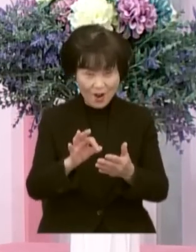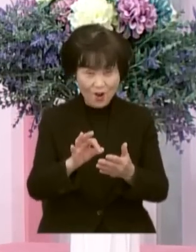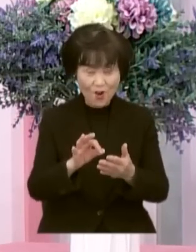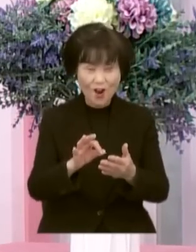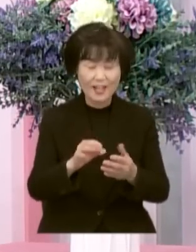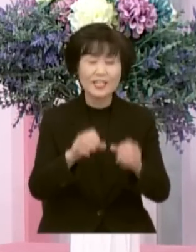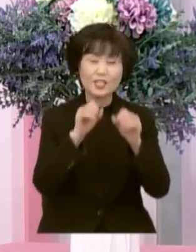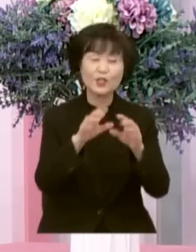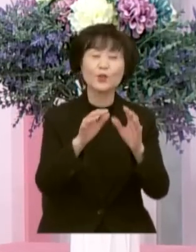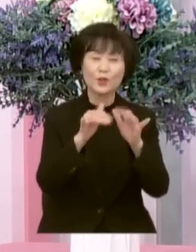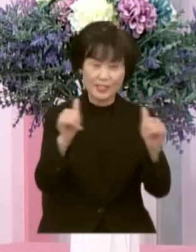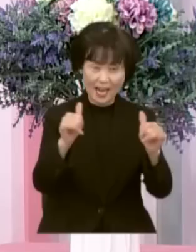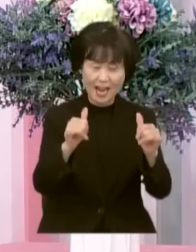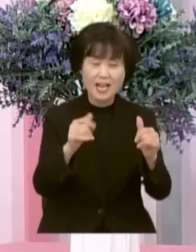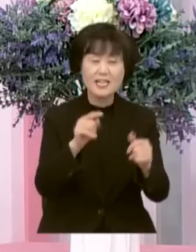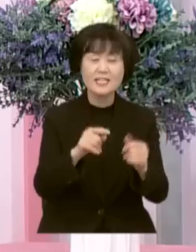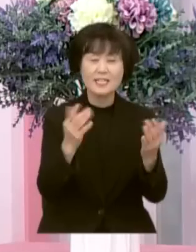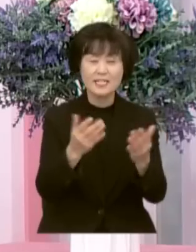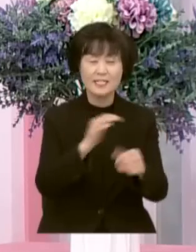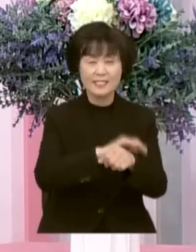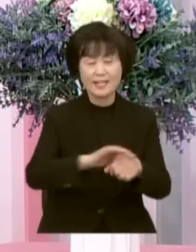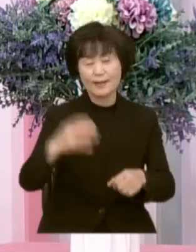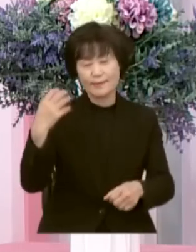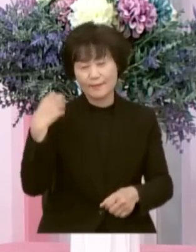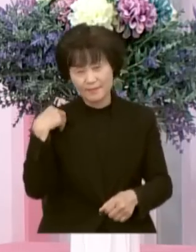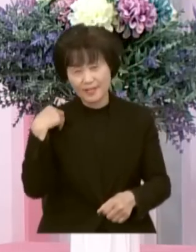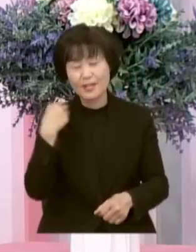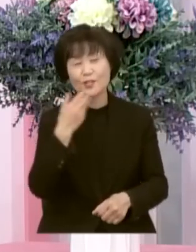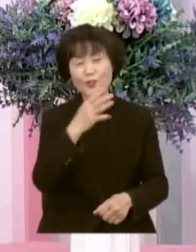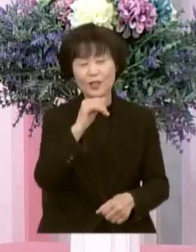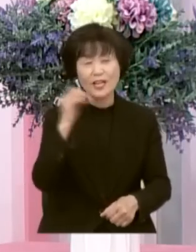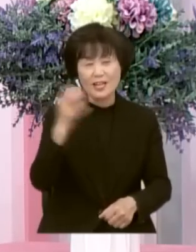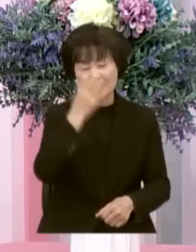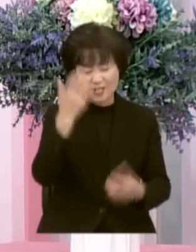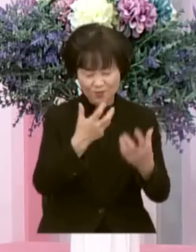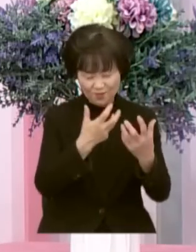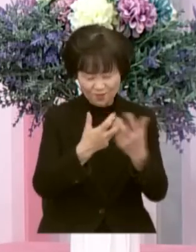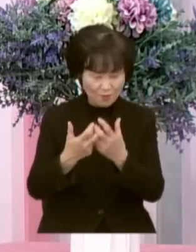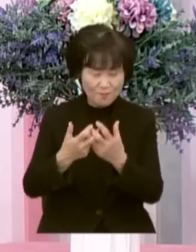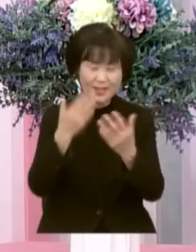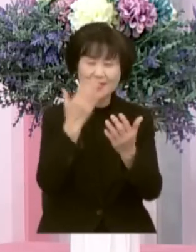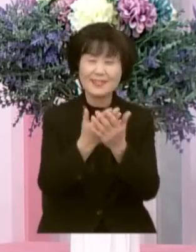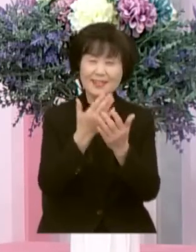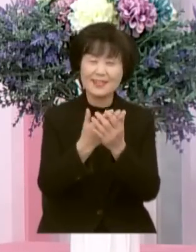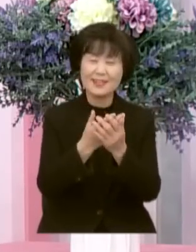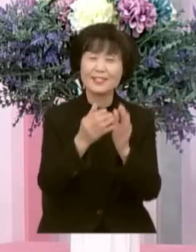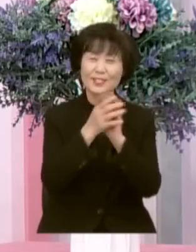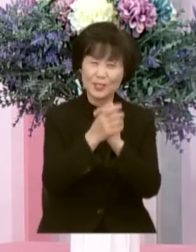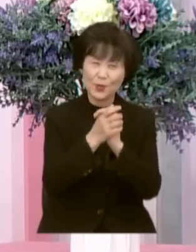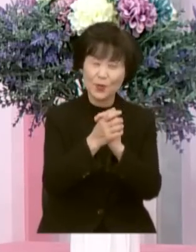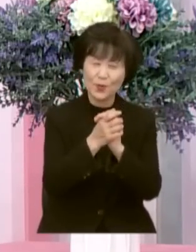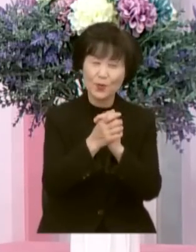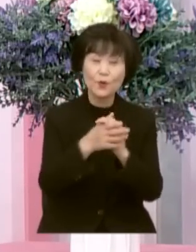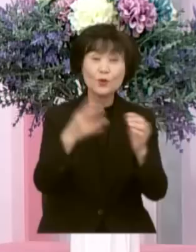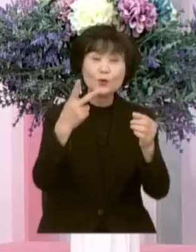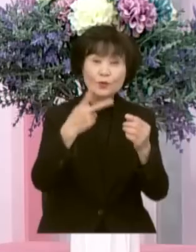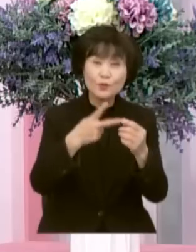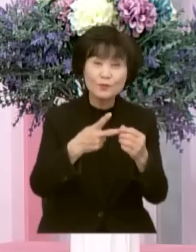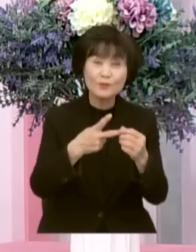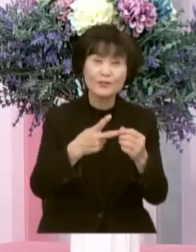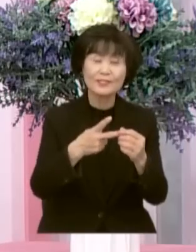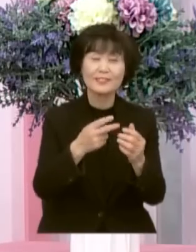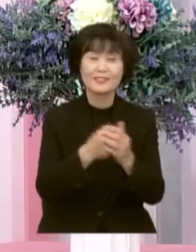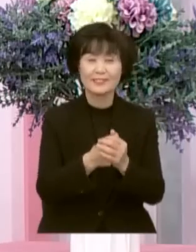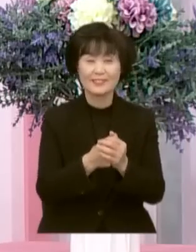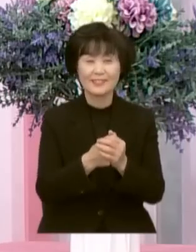자비량 선교사 네. 이 사명을 잘 감당해 낼 수 있도록 성령 충만함을 주십시오. 기도해 네. 주시고요. 네. 두 번째